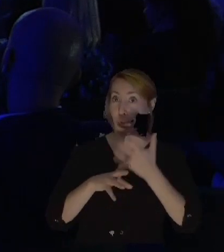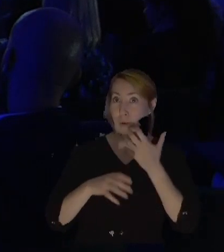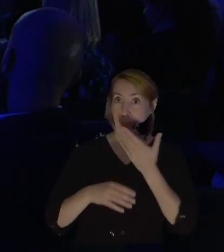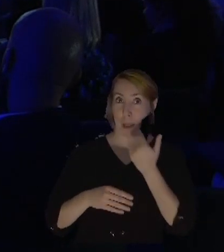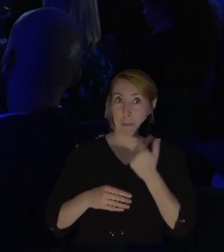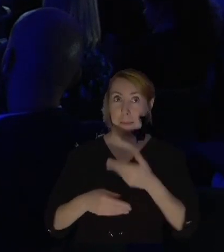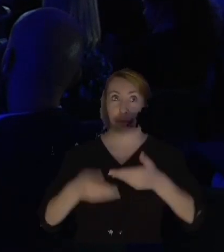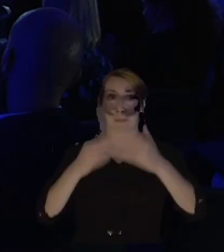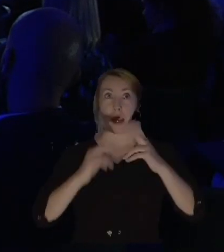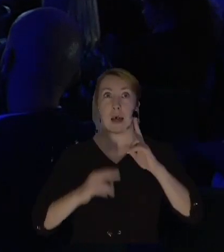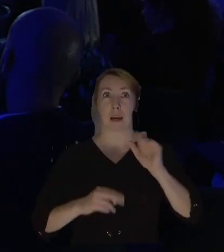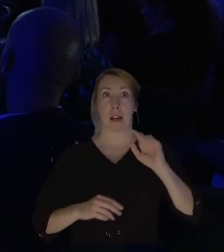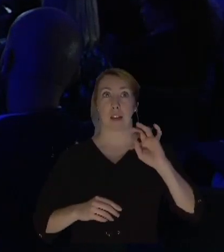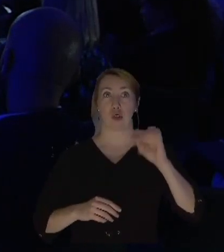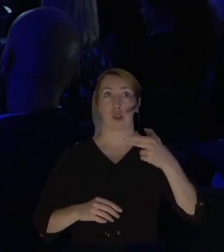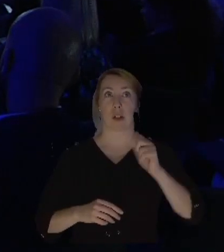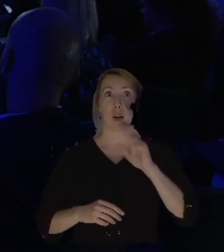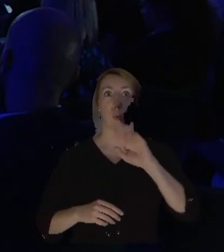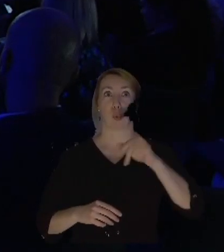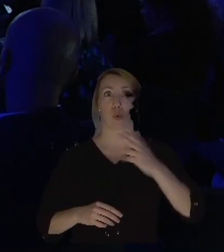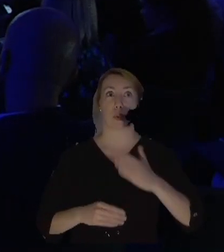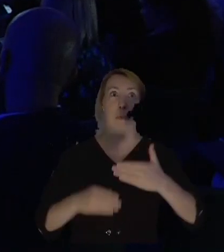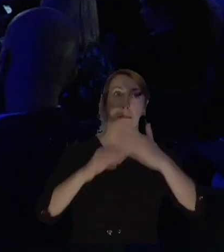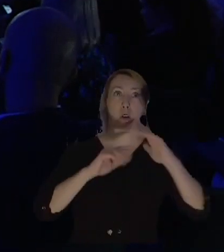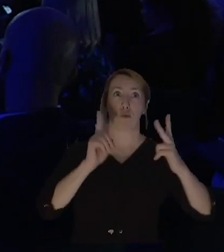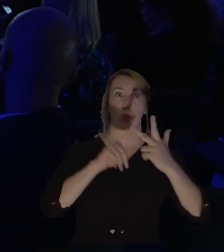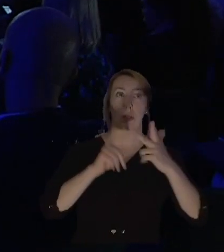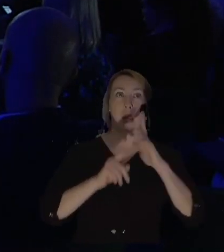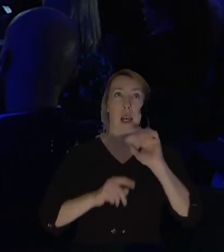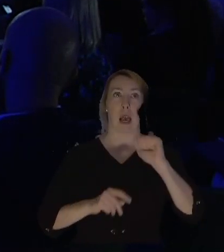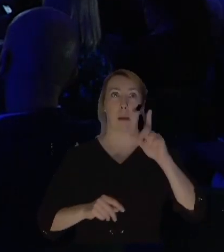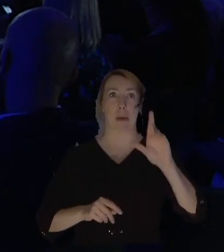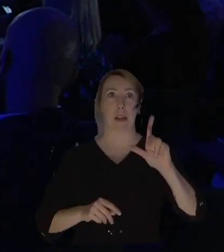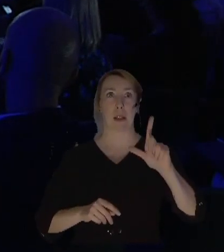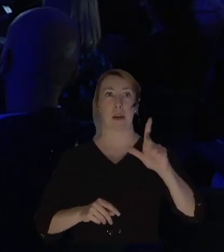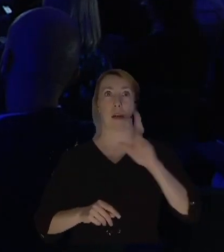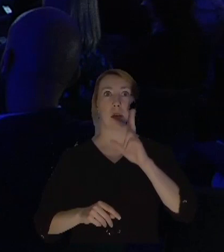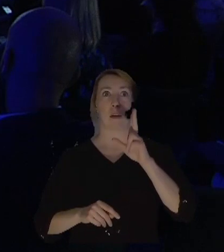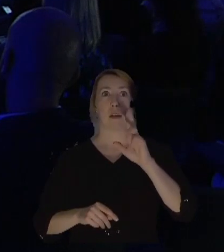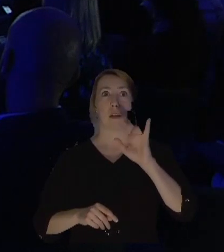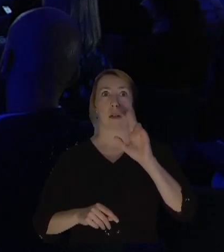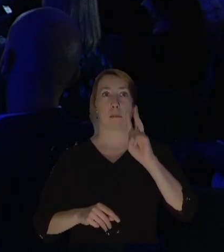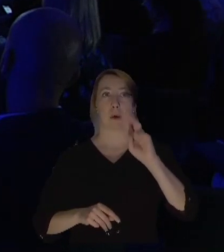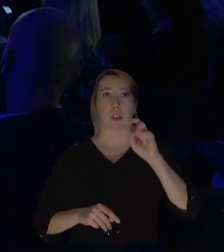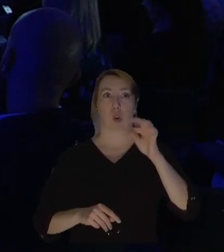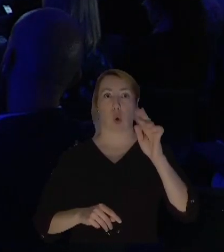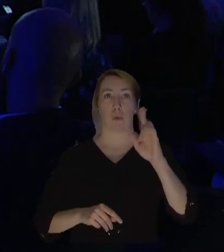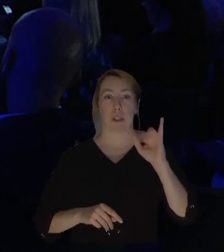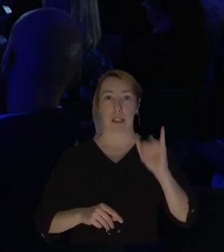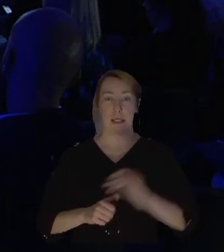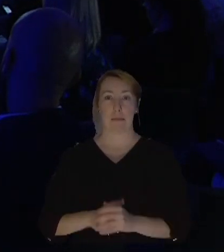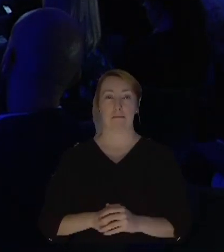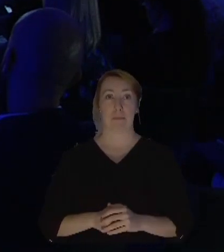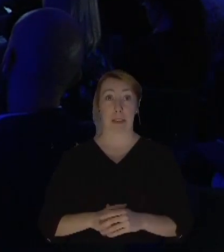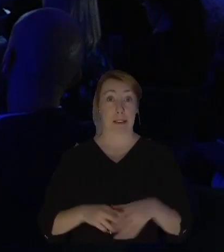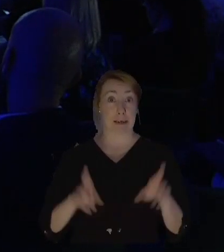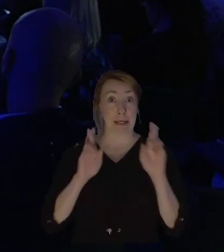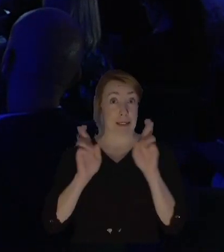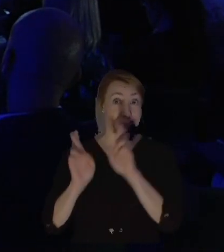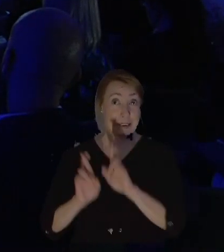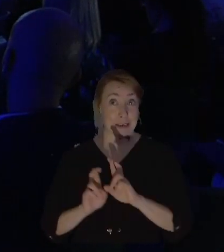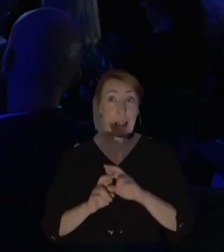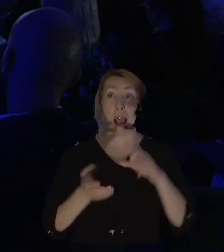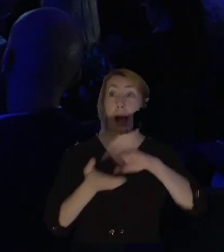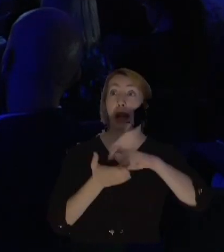Następnie pani Katarzyna Kruszka i pan Kamil Kwiatkowski. Trzymamy kciuki. A jak jest na sali?